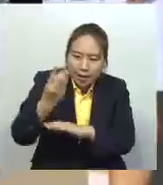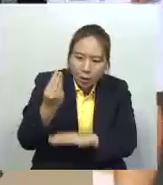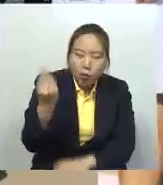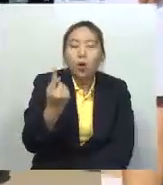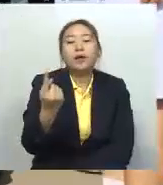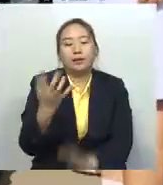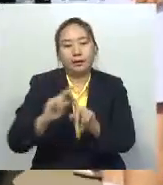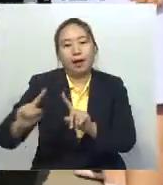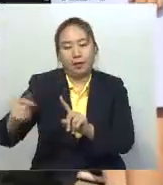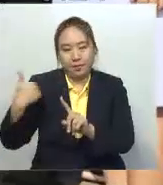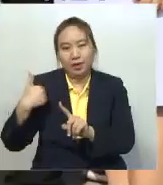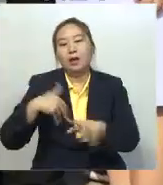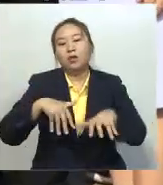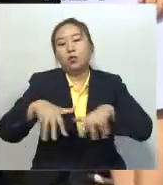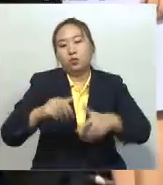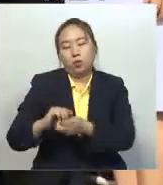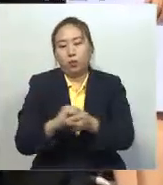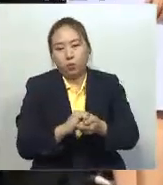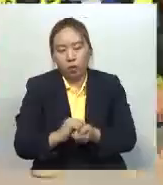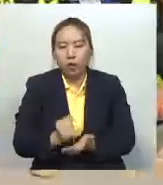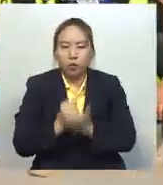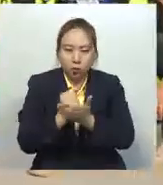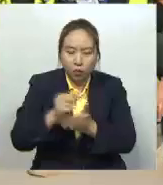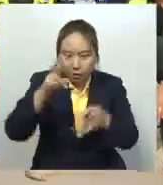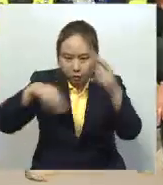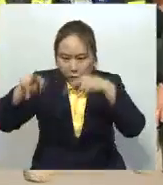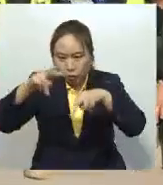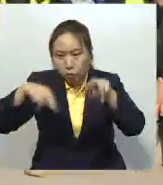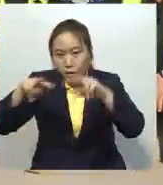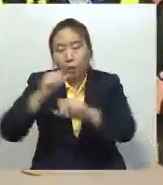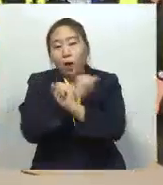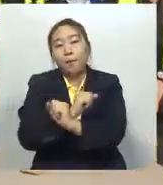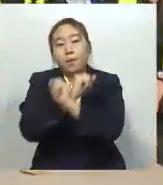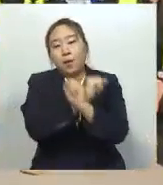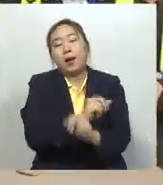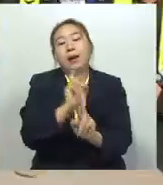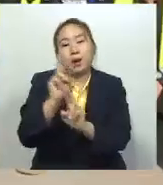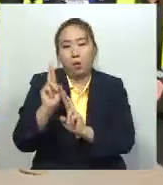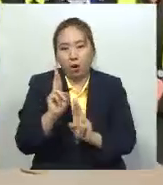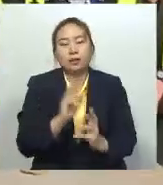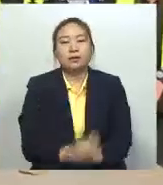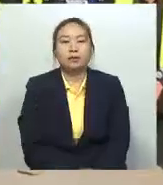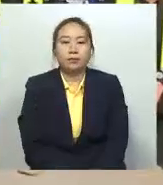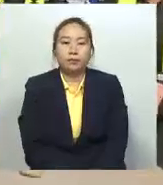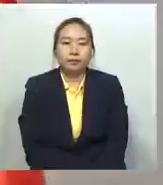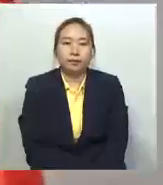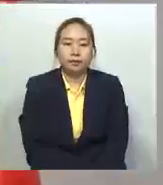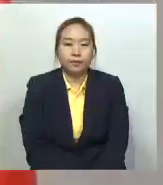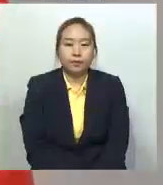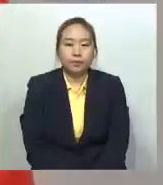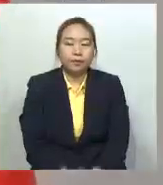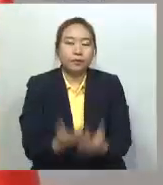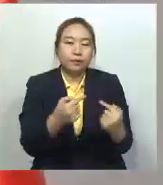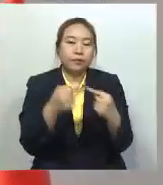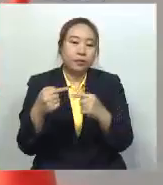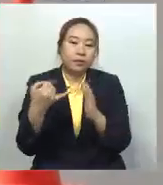แบบด่านชุมชนนะครับเพื่อเป็นการเพิ่มความระมัดระวังและก็ดูแลความปลอดภัยในระดับพื้นที่นะครับ